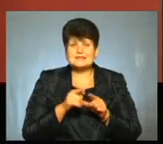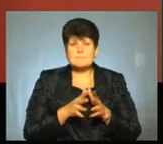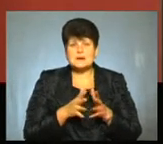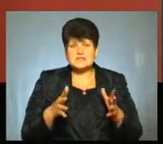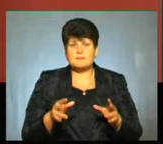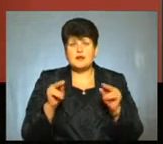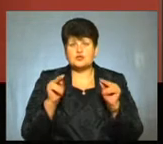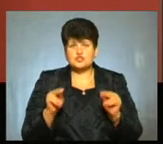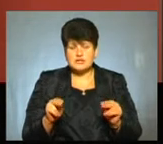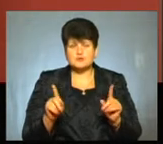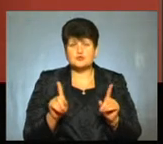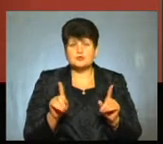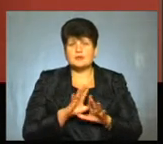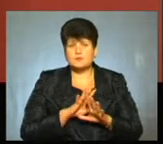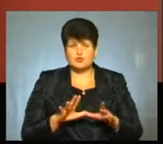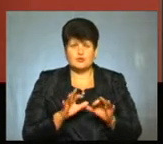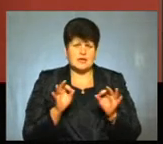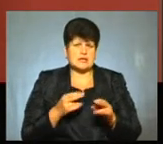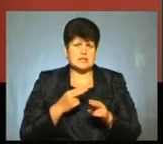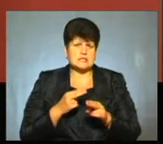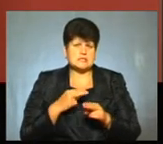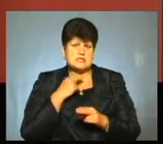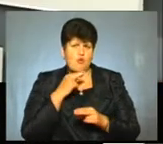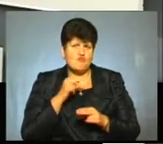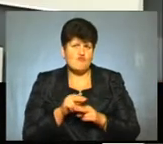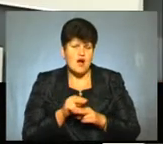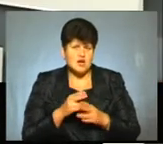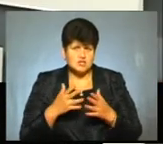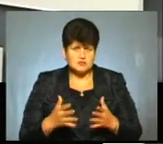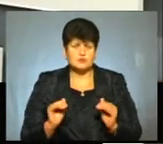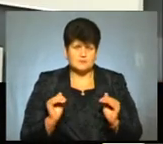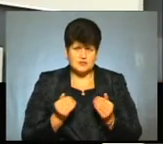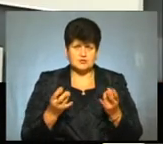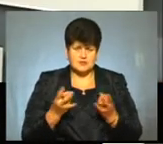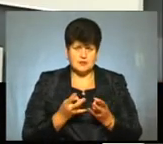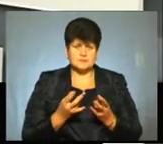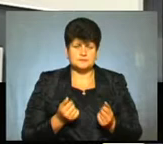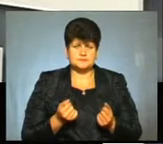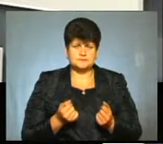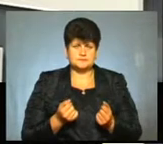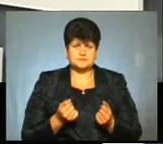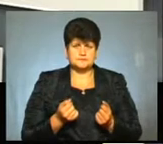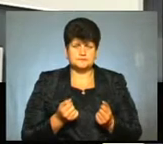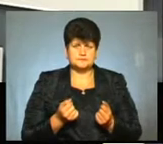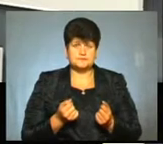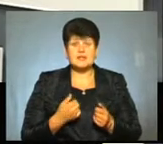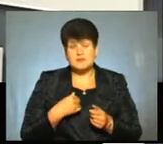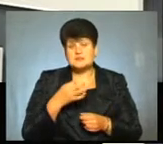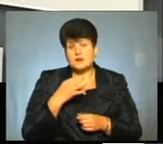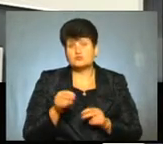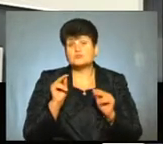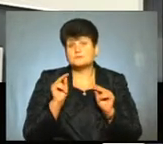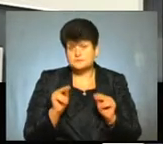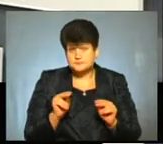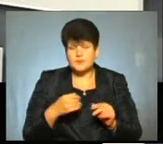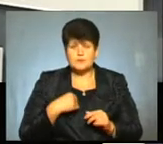це максимально чесним, щоб не було ніяких зауважень? Або хоча б їх зменшити, бо ми розуміємо, що зауваження, можливо, все-таки будуть. Я вам